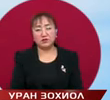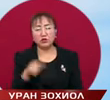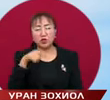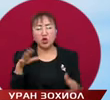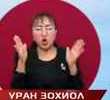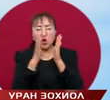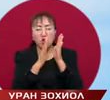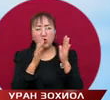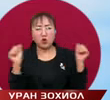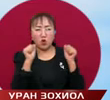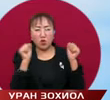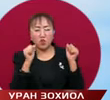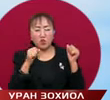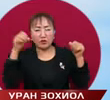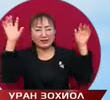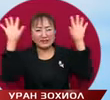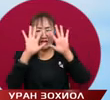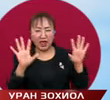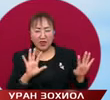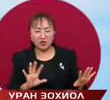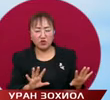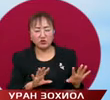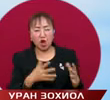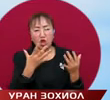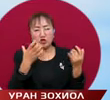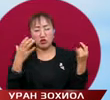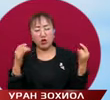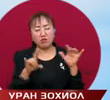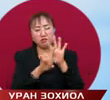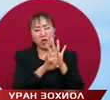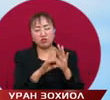унж мал олноороо хорогдож байгаа гэж сонсогдох боллоо.